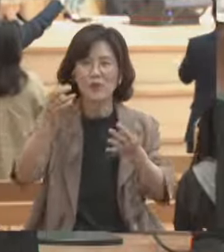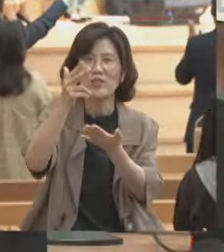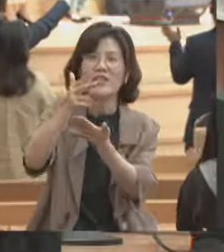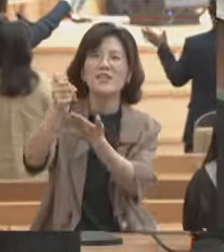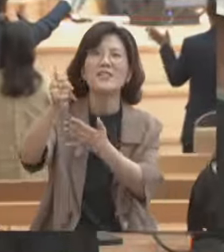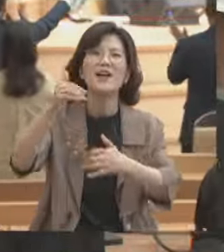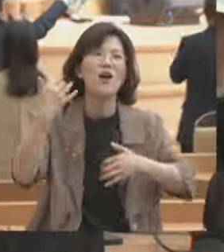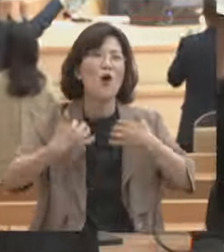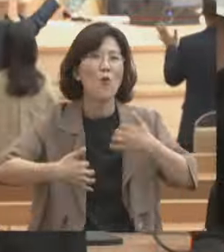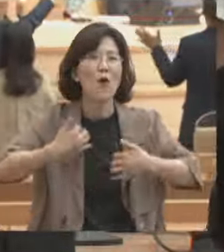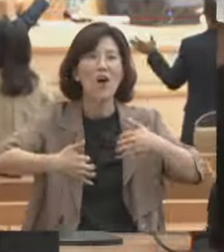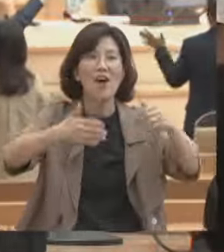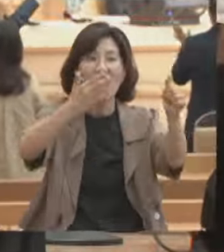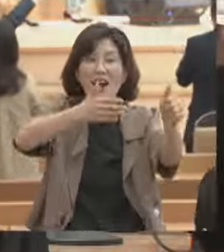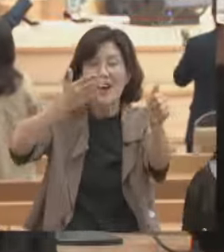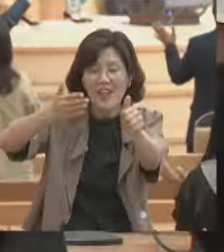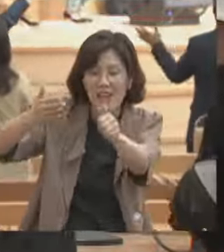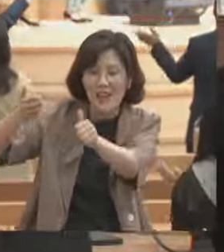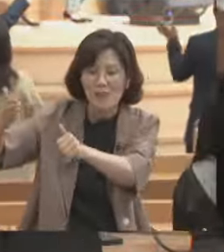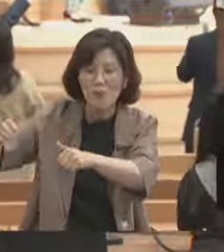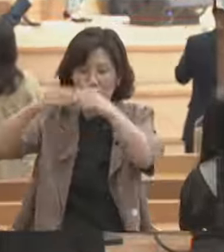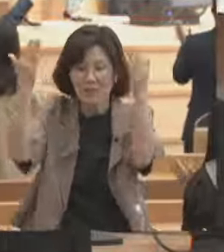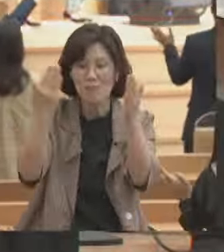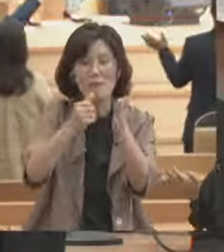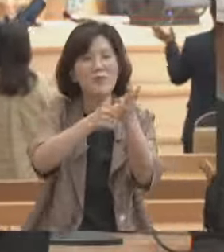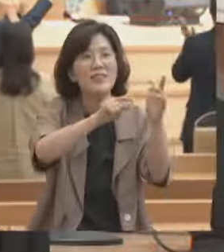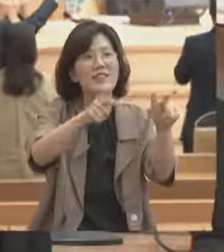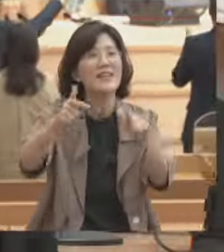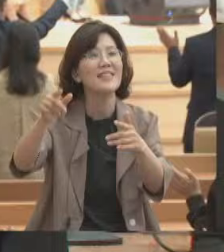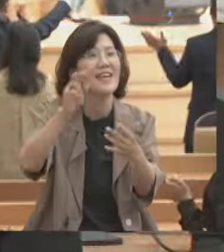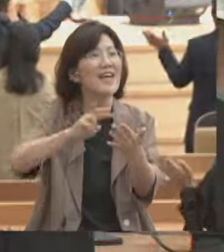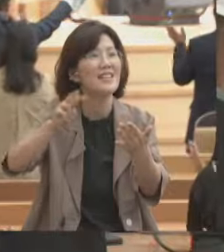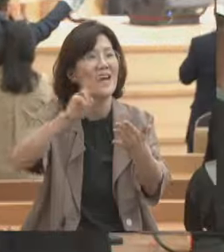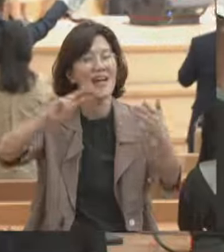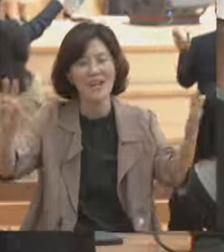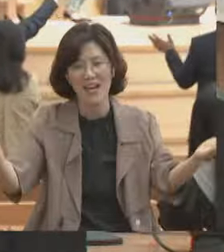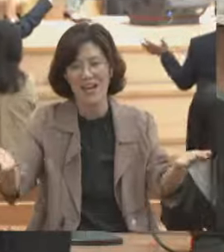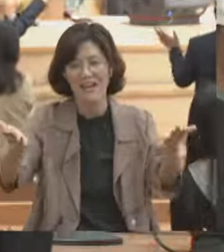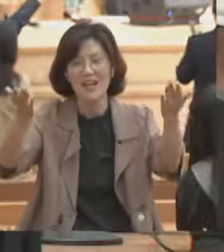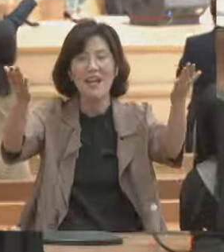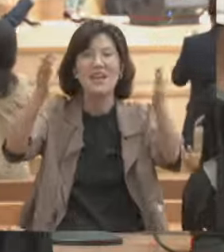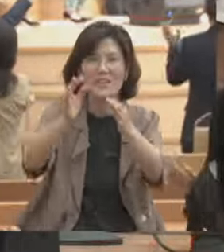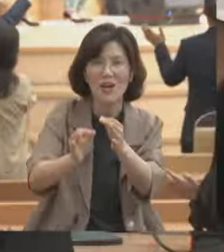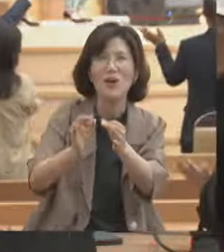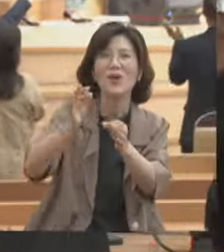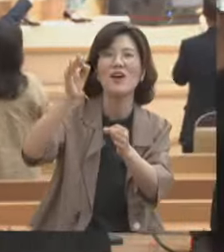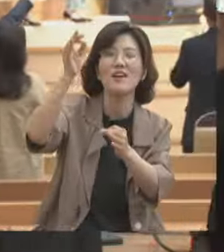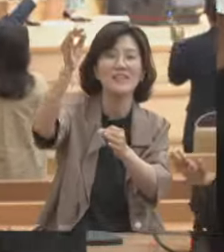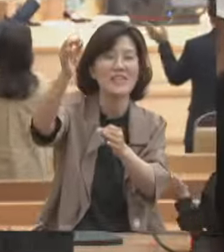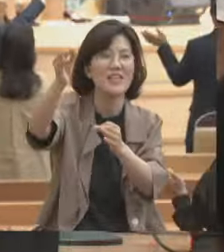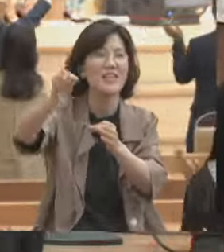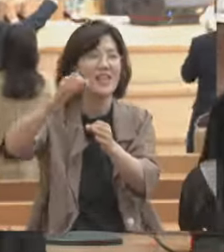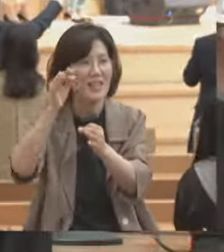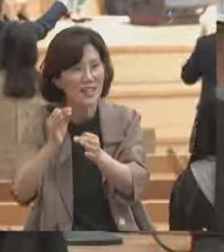전심으로 술을 즐거워하라. 모든 만물들아 찬양하라.